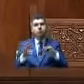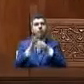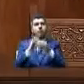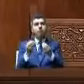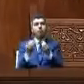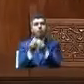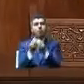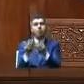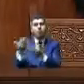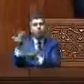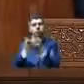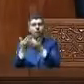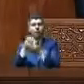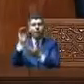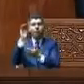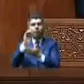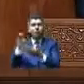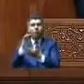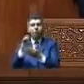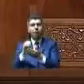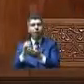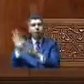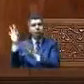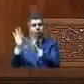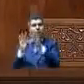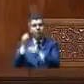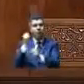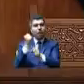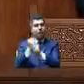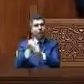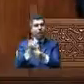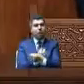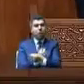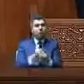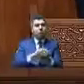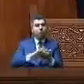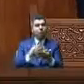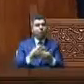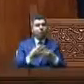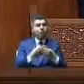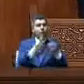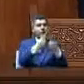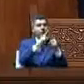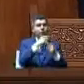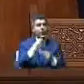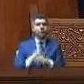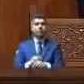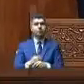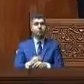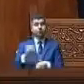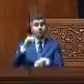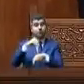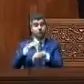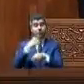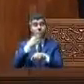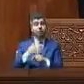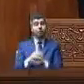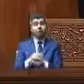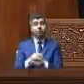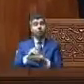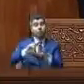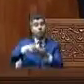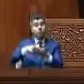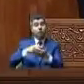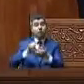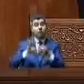القطاع الصناعي كمصدر رئيسي لفرص الشغل مع ملائمة الكفاءات وحاجية المقاولات. ولهذه الغاية تم التوقيع